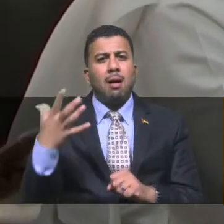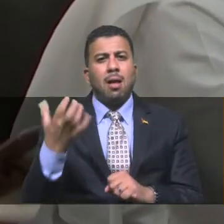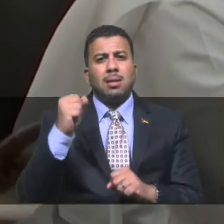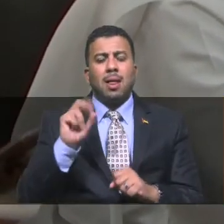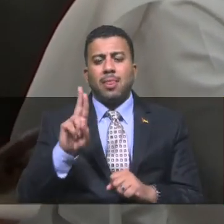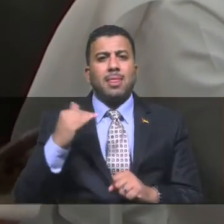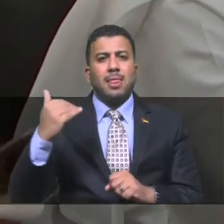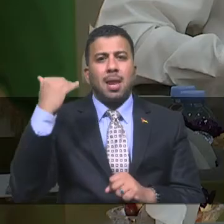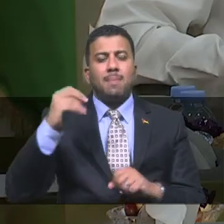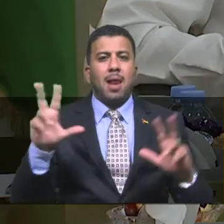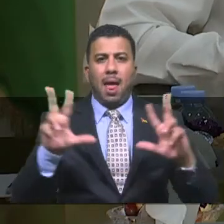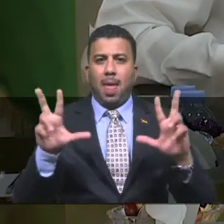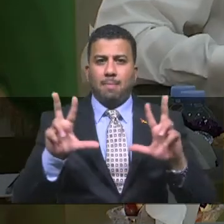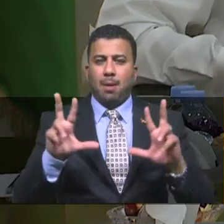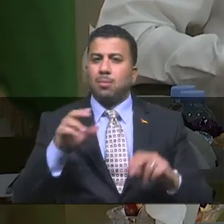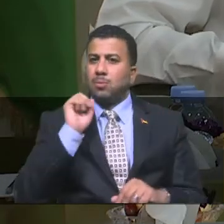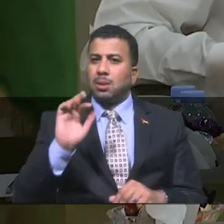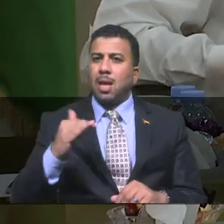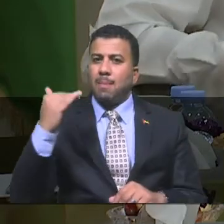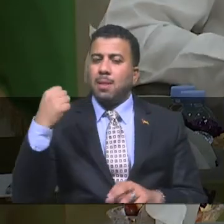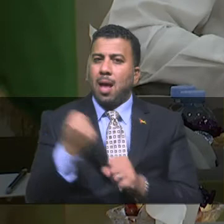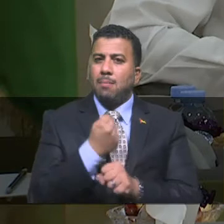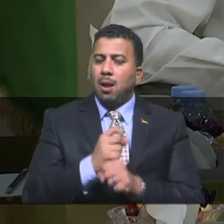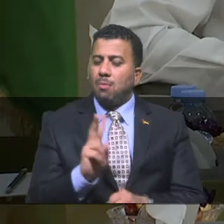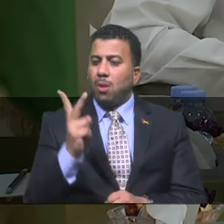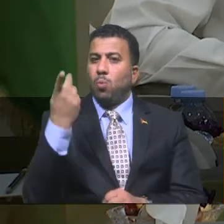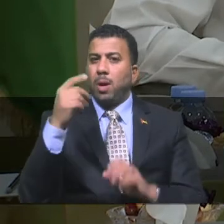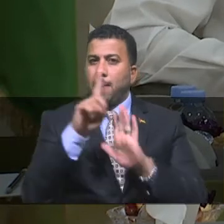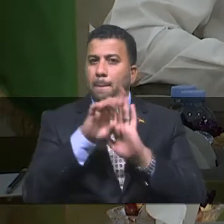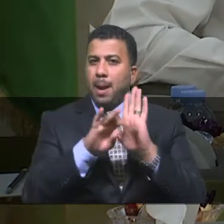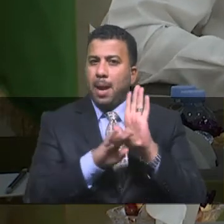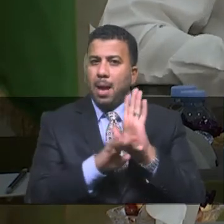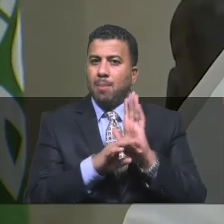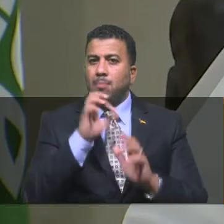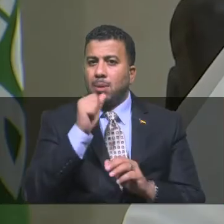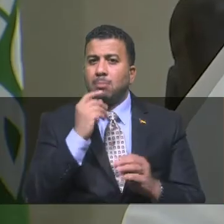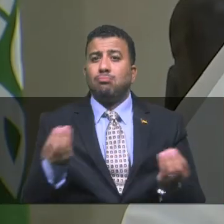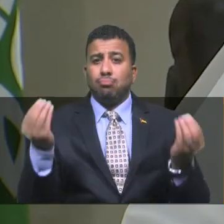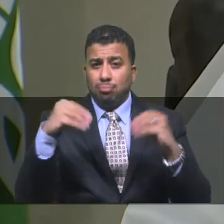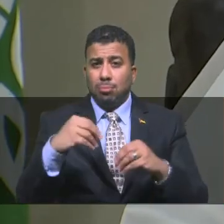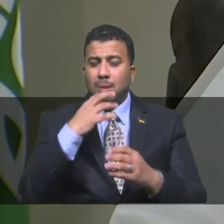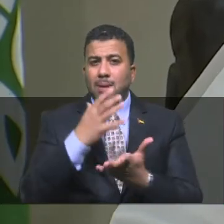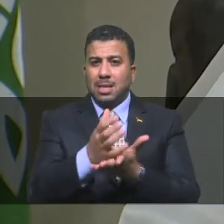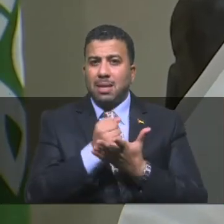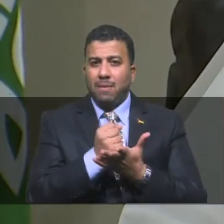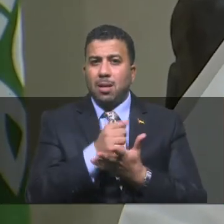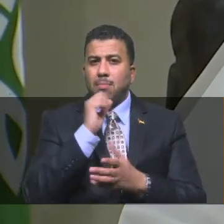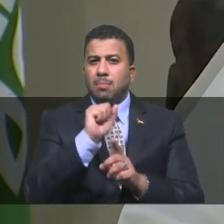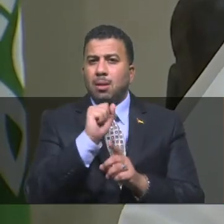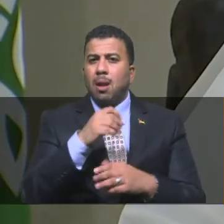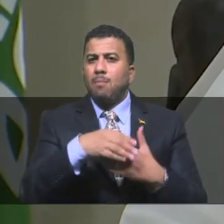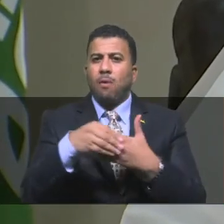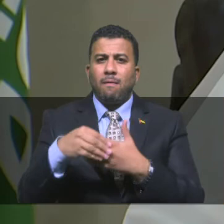بتنمية الصناعات الإعلامية وتنمية الأعمال وتطوير البرامج الأكاديمية، إضافة إلى الاستفادة من